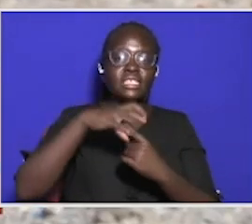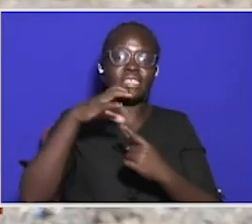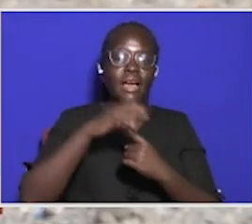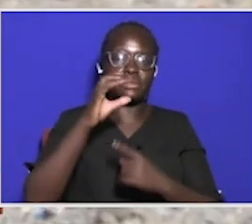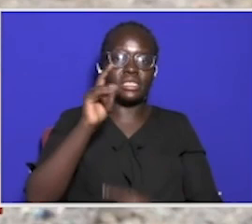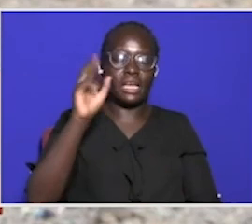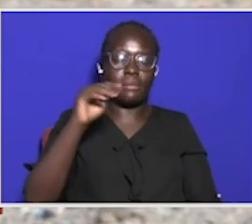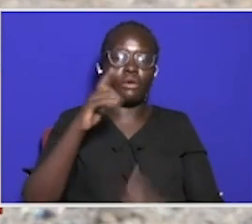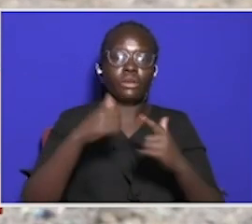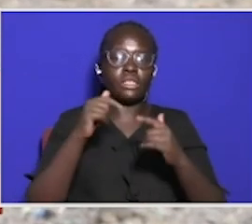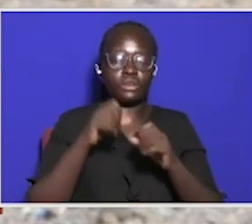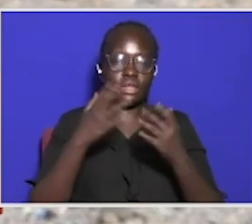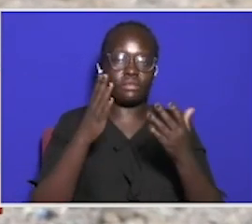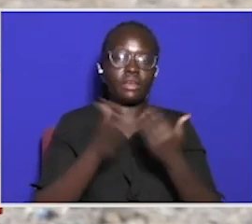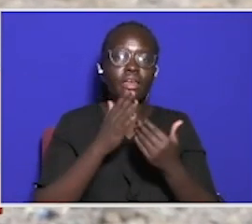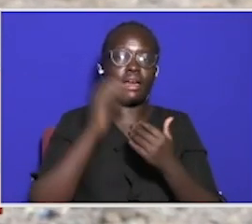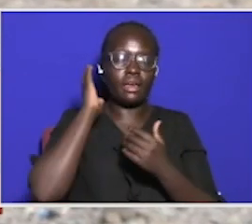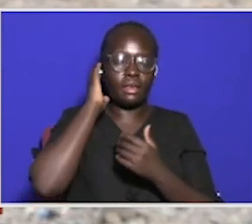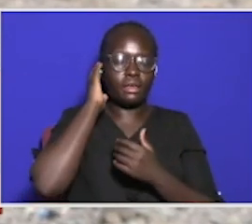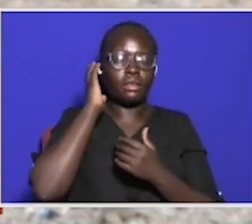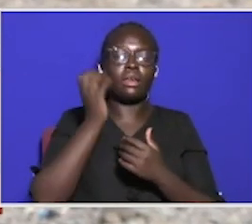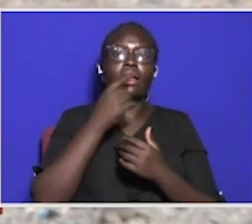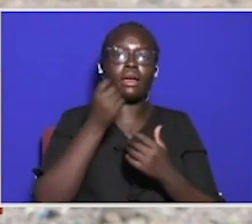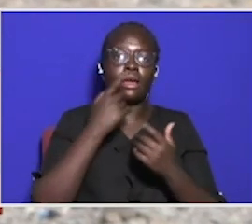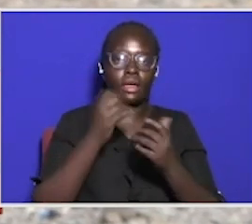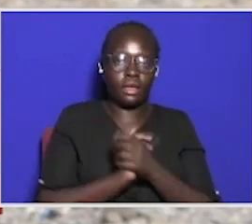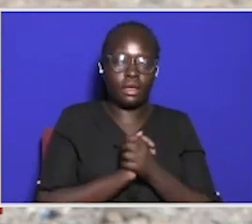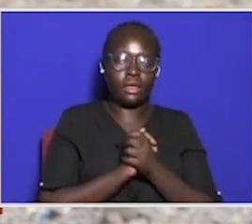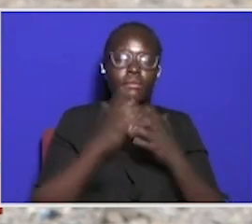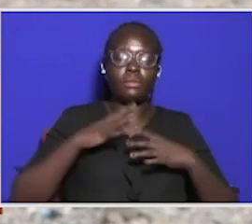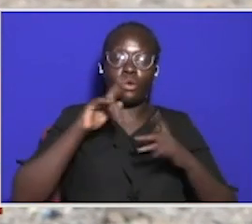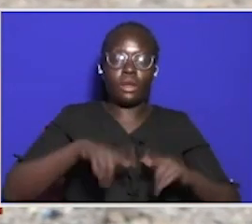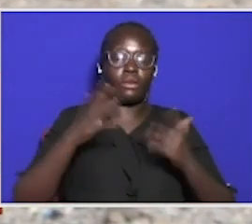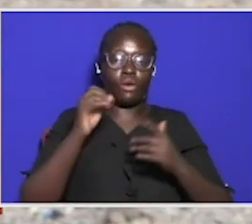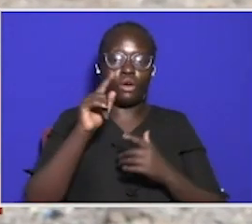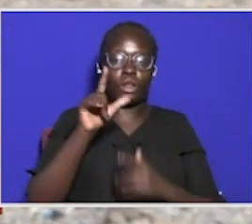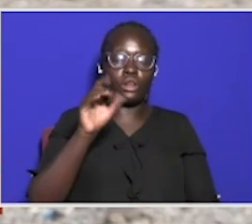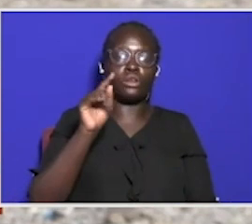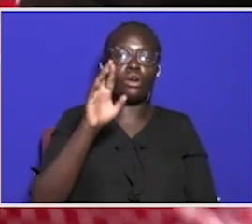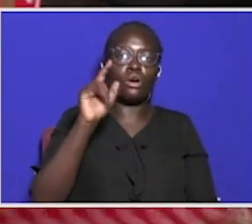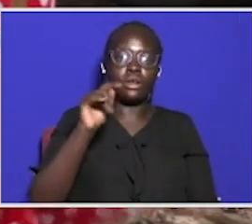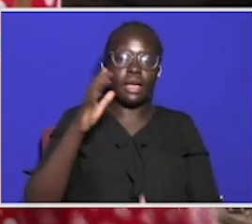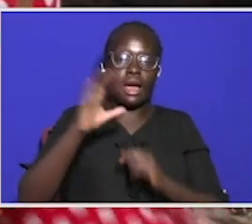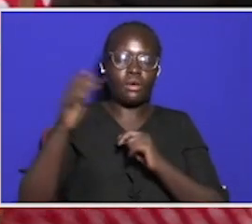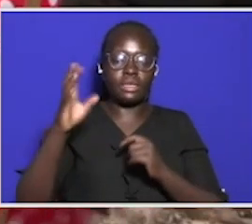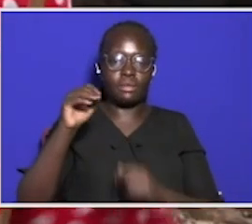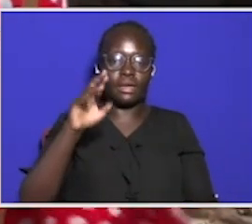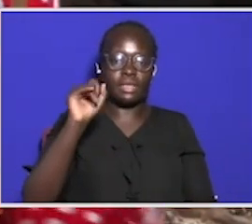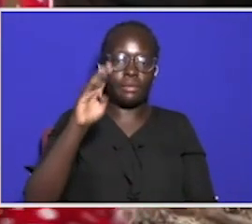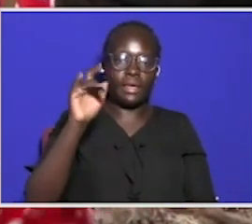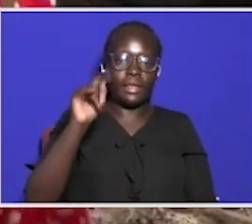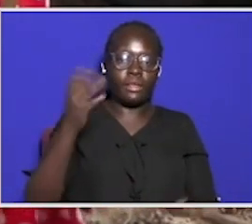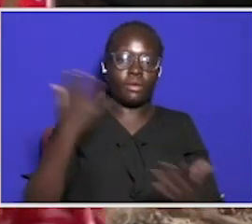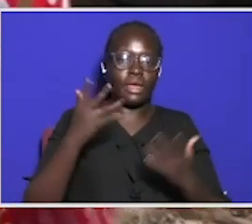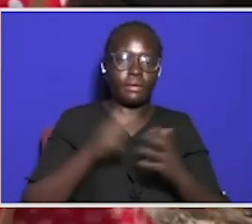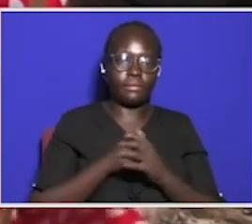limeendeleza shughuli za utoaji huduma za matibabu kwa wakazi wa eneo la Oltorot County ya Marsabit. Hii ni kwa wakazi vile